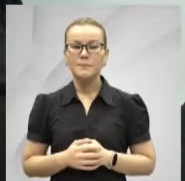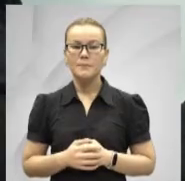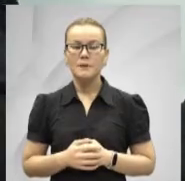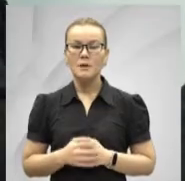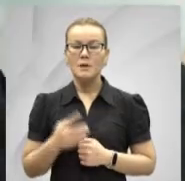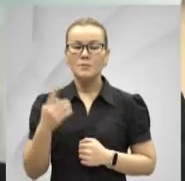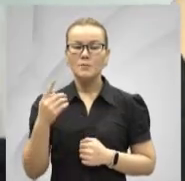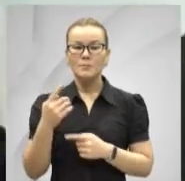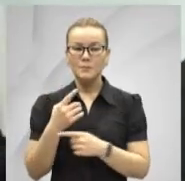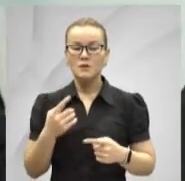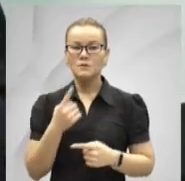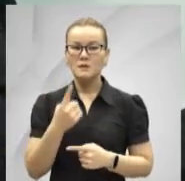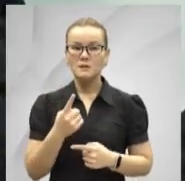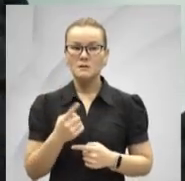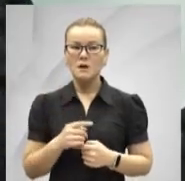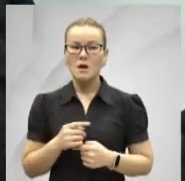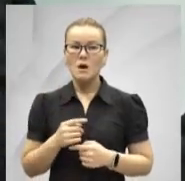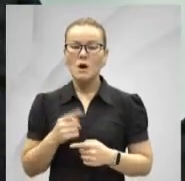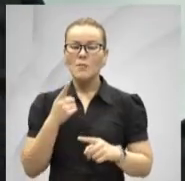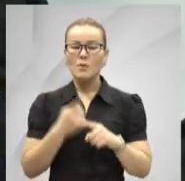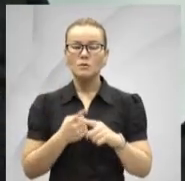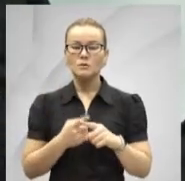минус 1, плюс